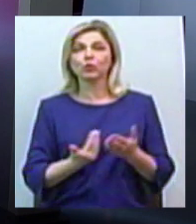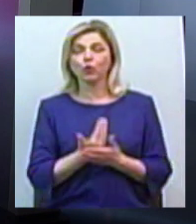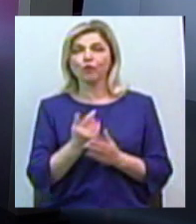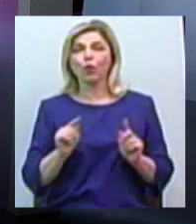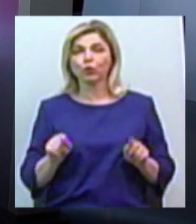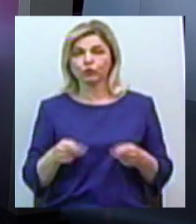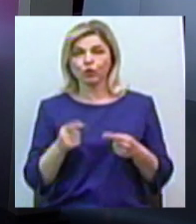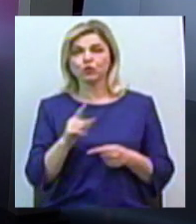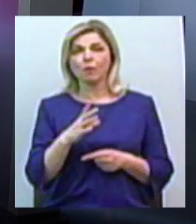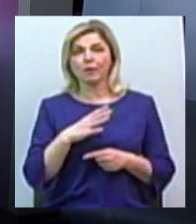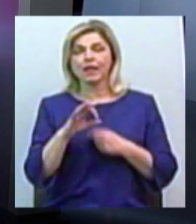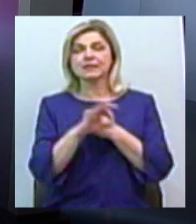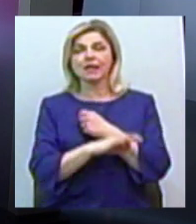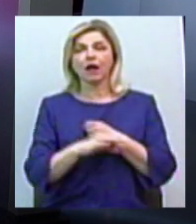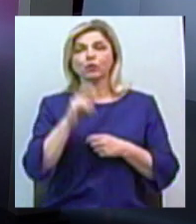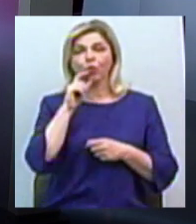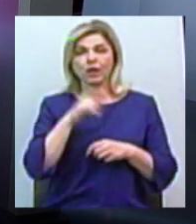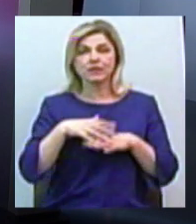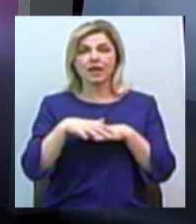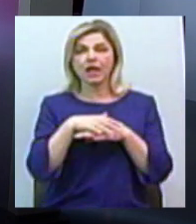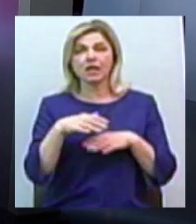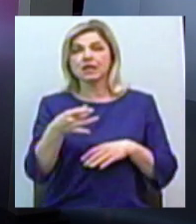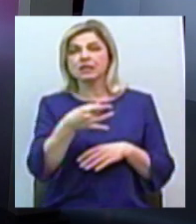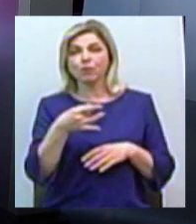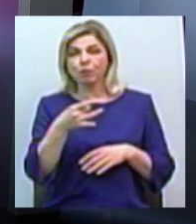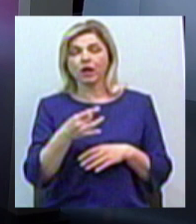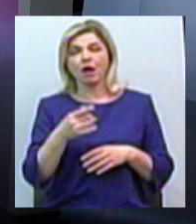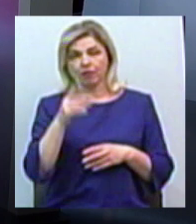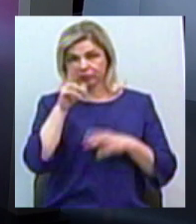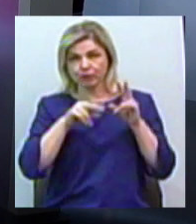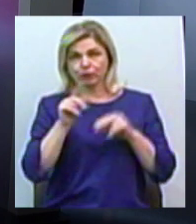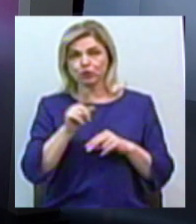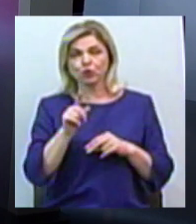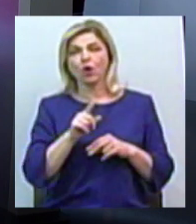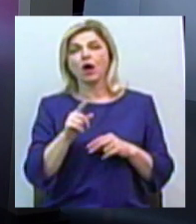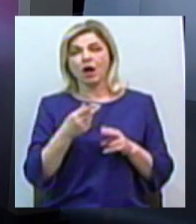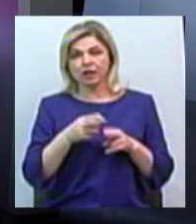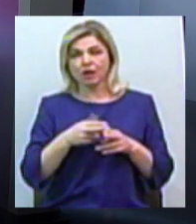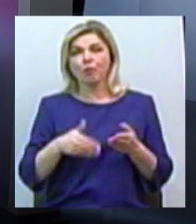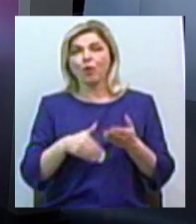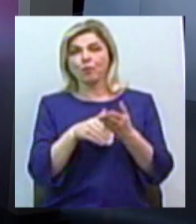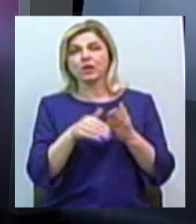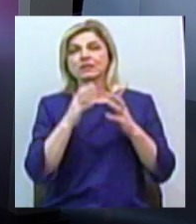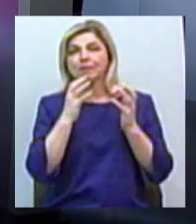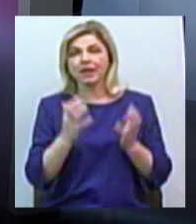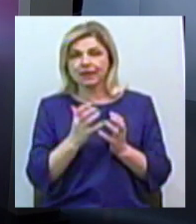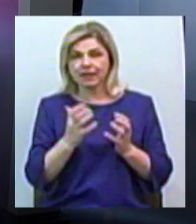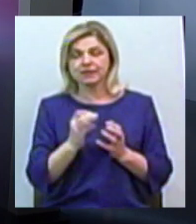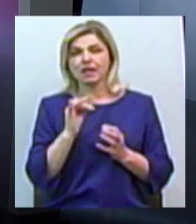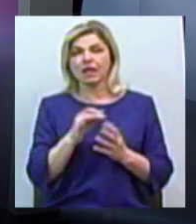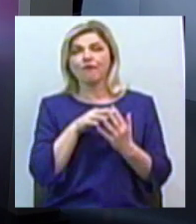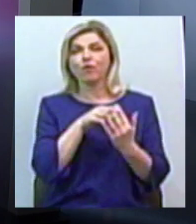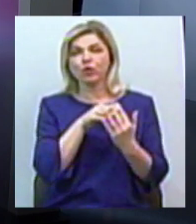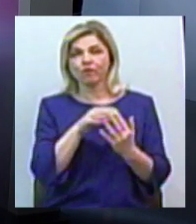потім стало Західноукраїнською Народною Республікою, сподівалося, що Українська Народна Республіка допоможе зберегтися? Зберегтися і воювати